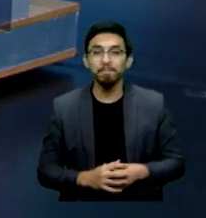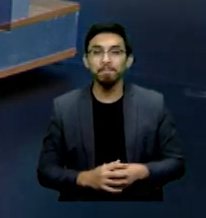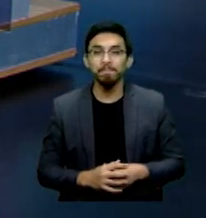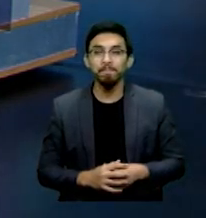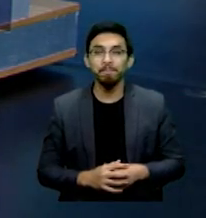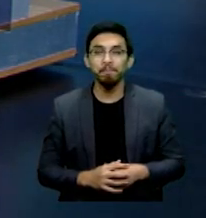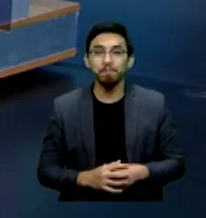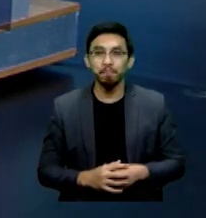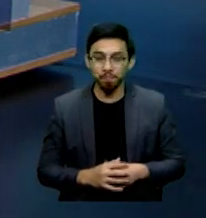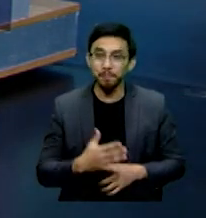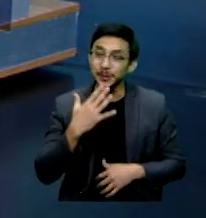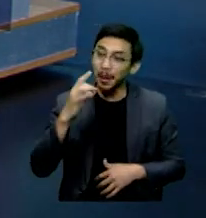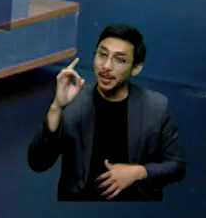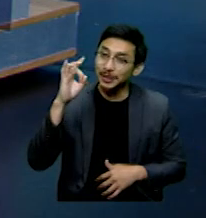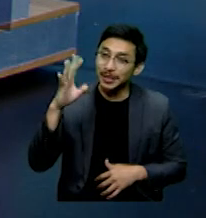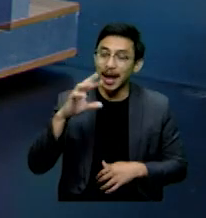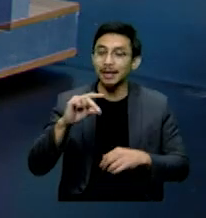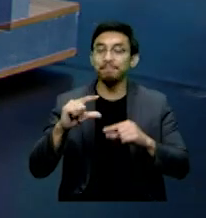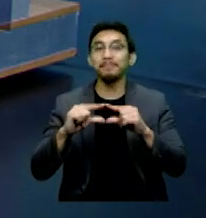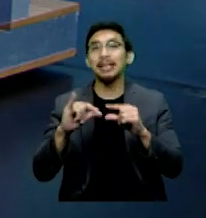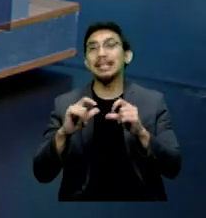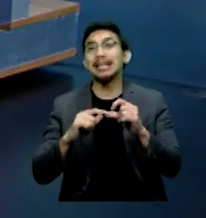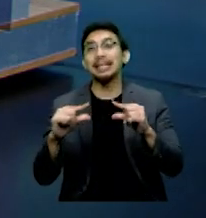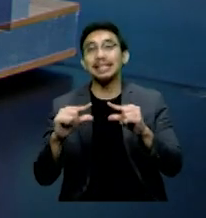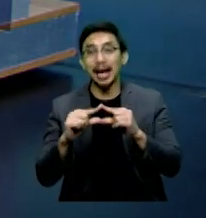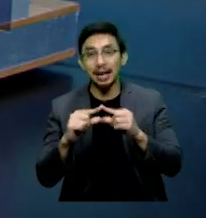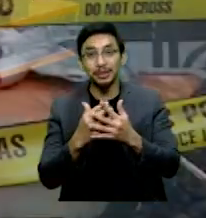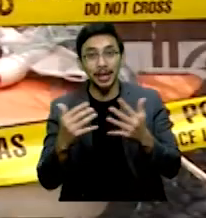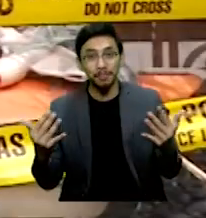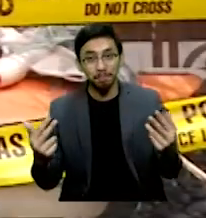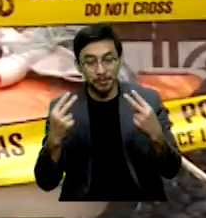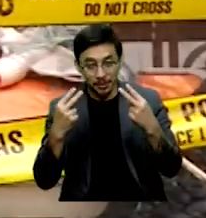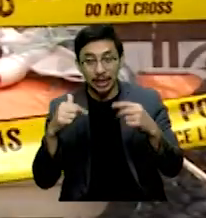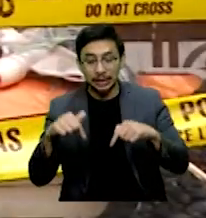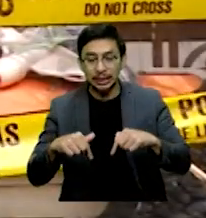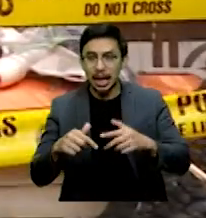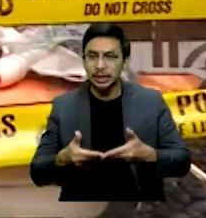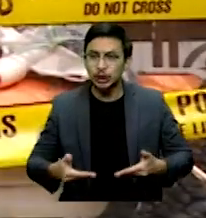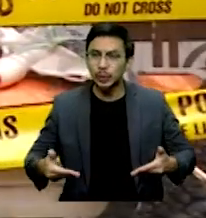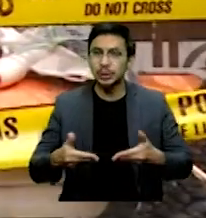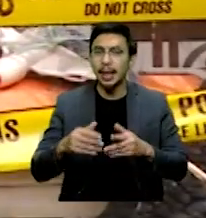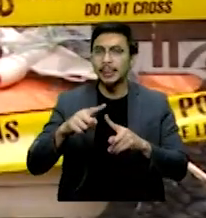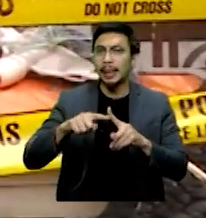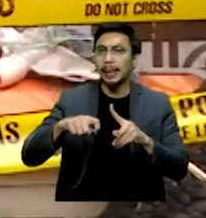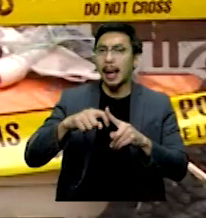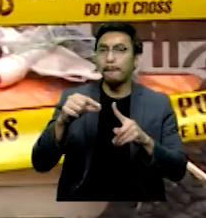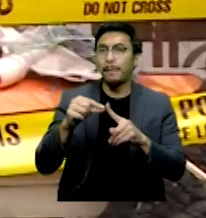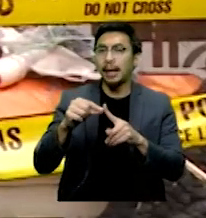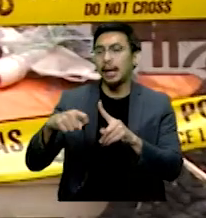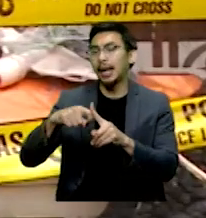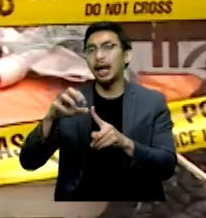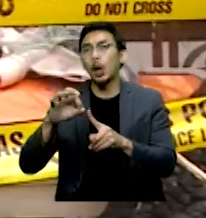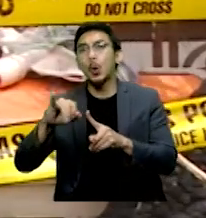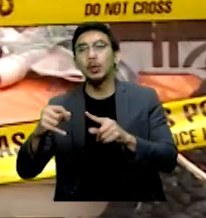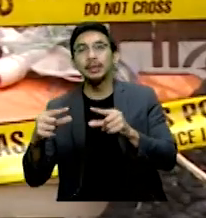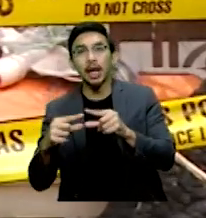Ya baik, selamat siang Raisa dan juga pemirsa. Memang untuk saat ini kondisi di TKP kebakaran di kawasan Koja, Jakarta Utara saat ini sudah dibatasi dengan